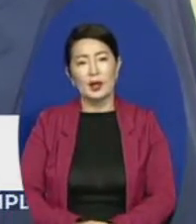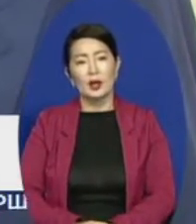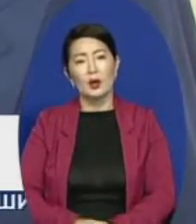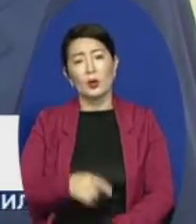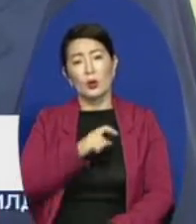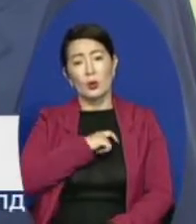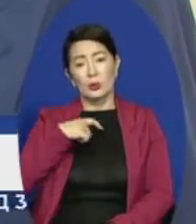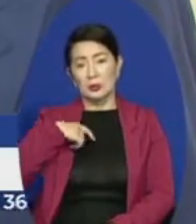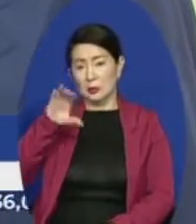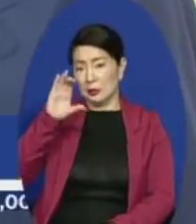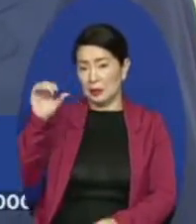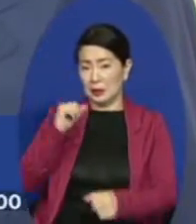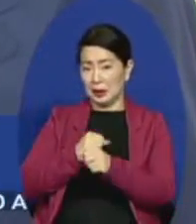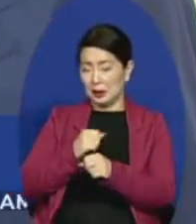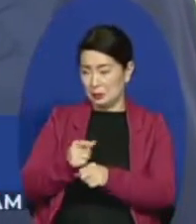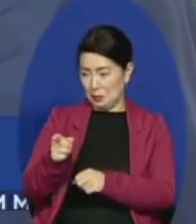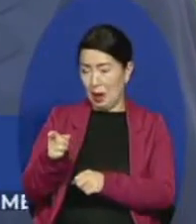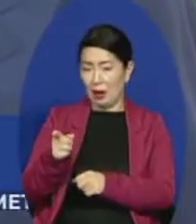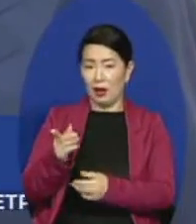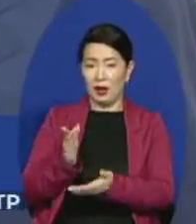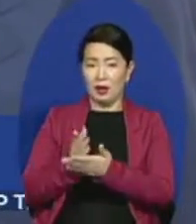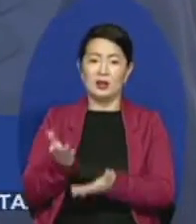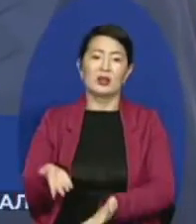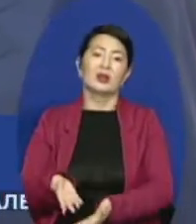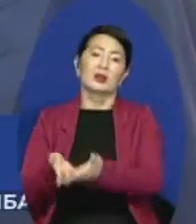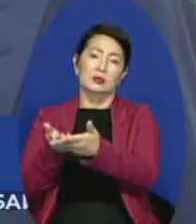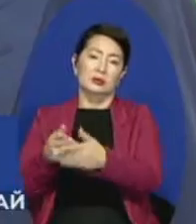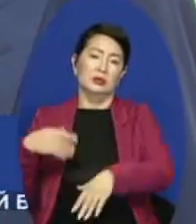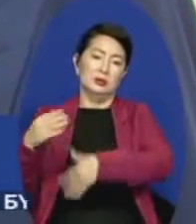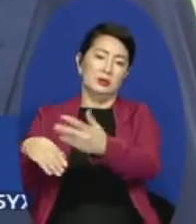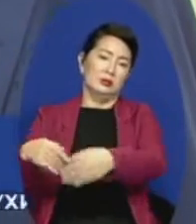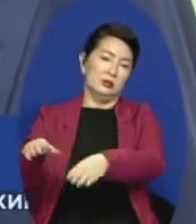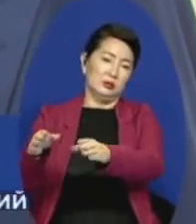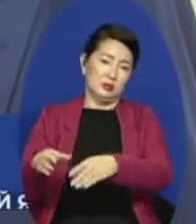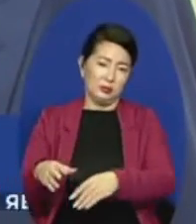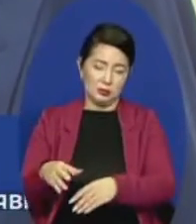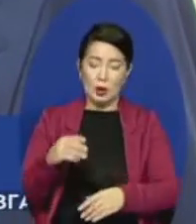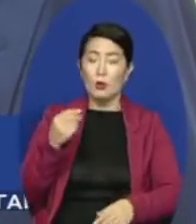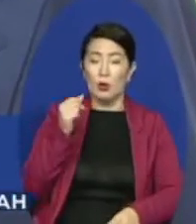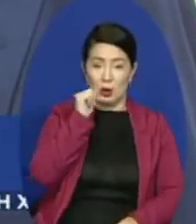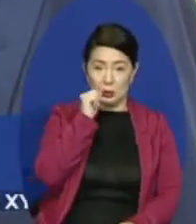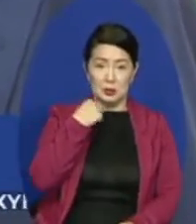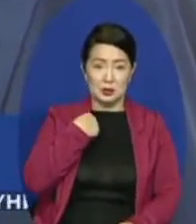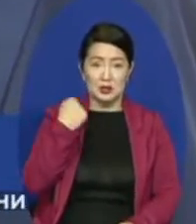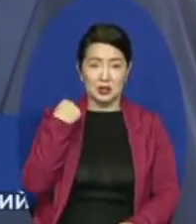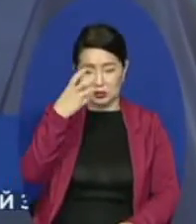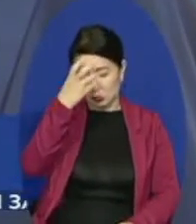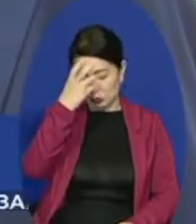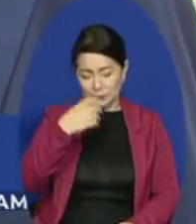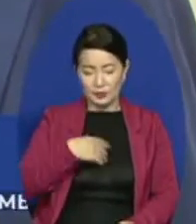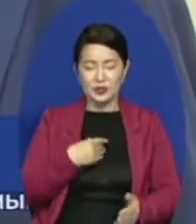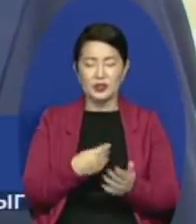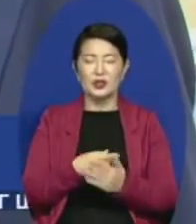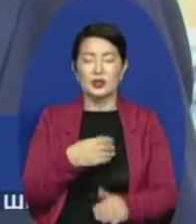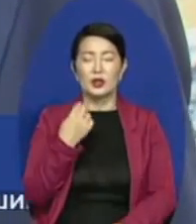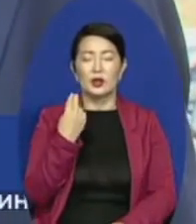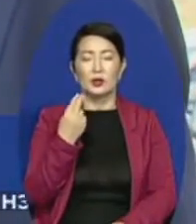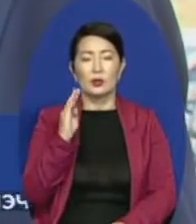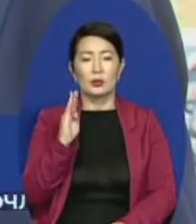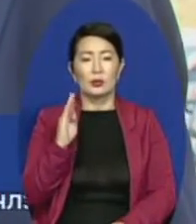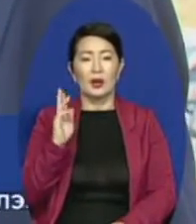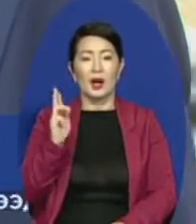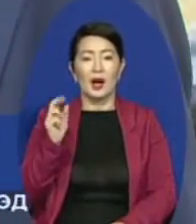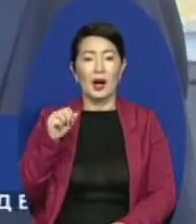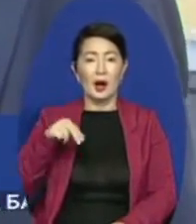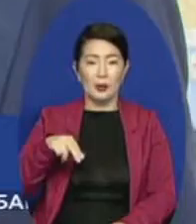хувийн хвшил хийгээд байгаа зүйлийг бол бид дэмжих байдлаар явуулах юм бол жинхэнэ хэмнэлт юм. Тэгэхээр одоо чинь UbiCab бол өөрөө